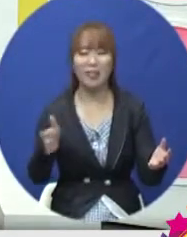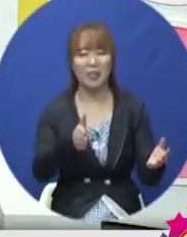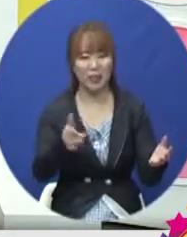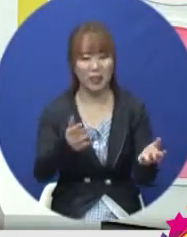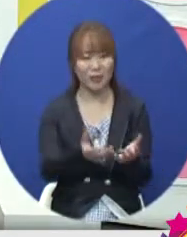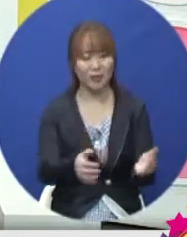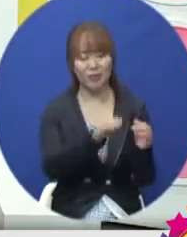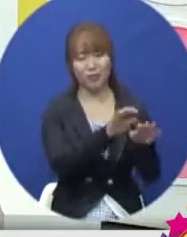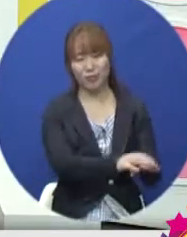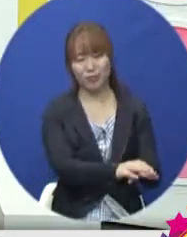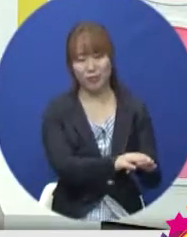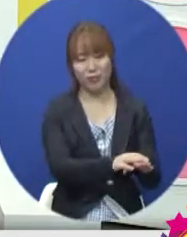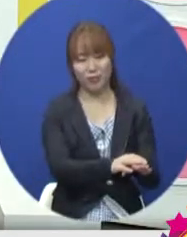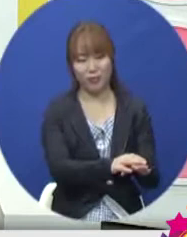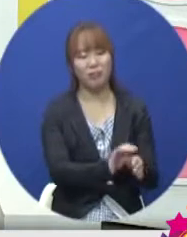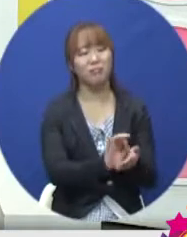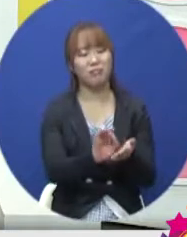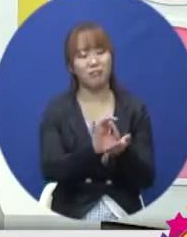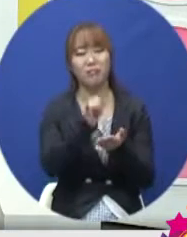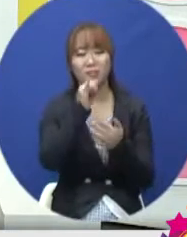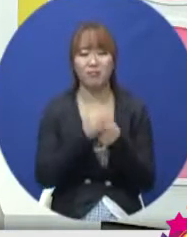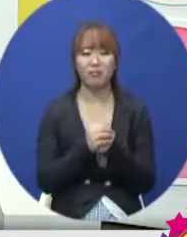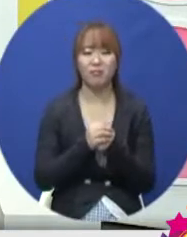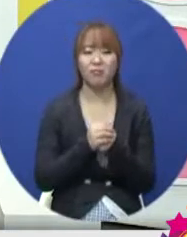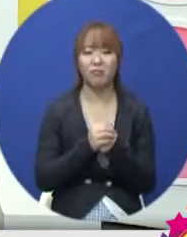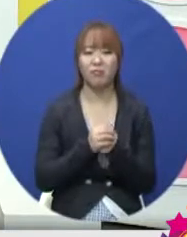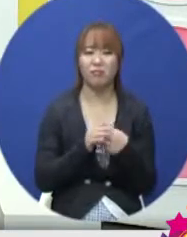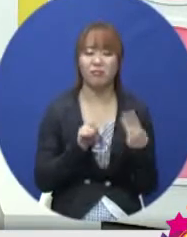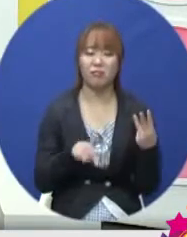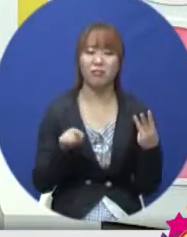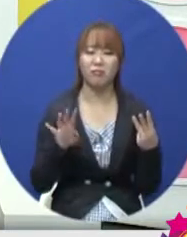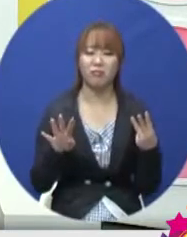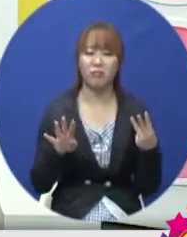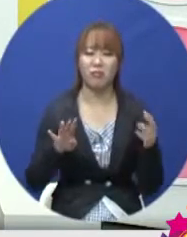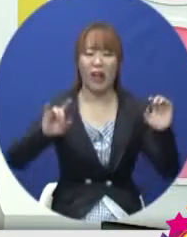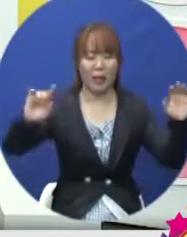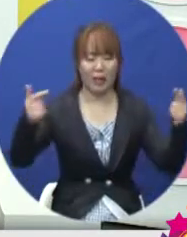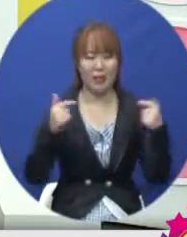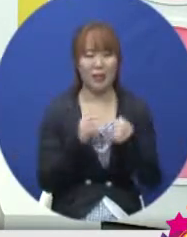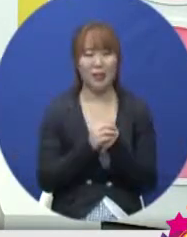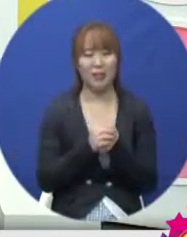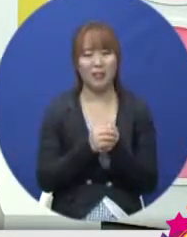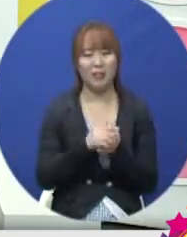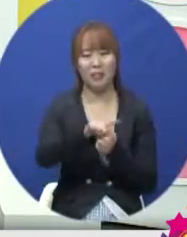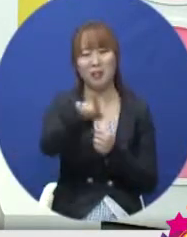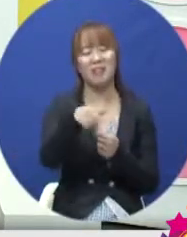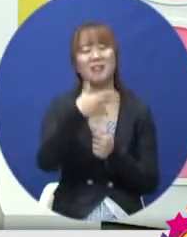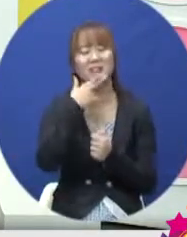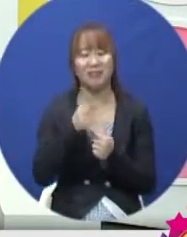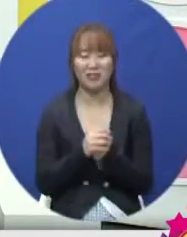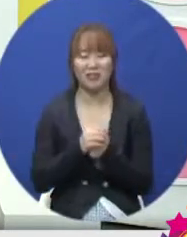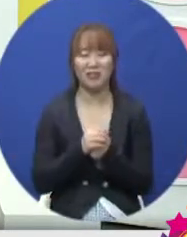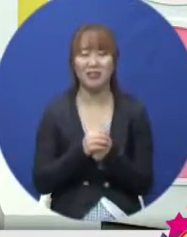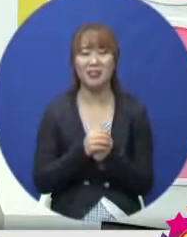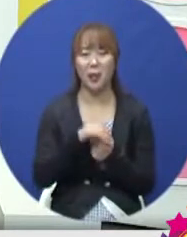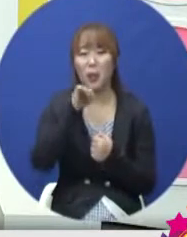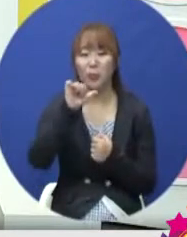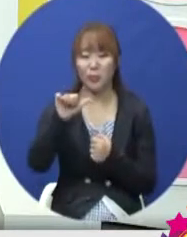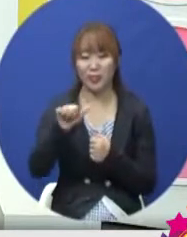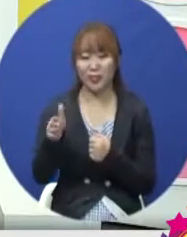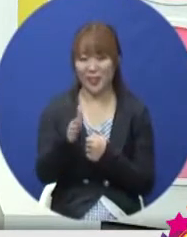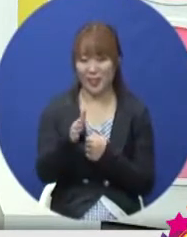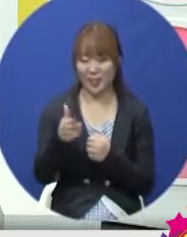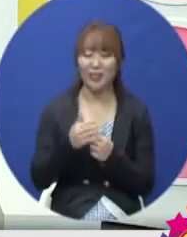정도 담궈놓고는 네. 하는데 3, 4분 아니고 복이 없잖아요. 한 5분